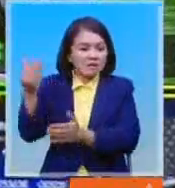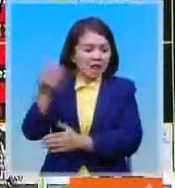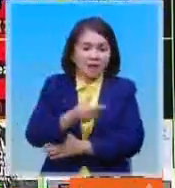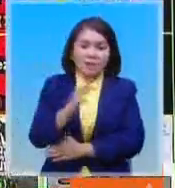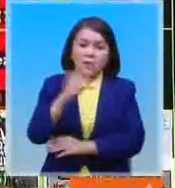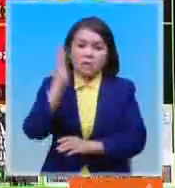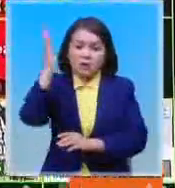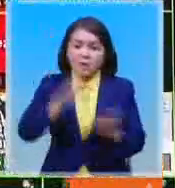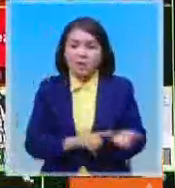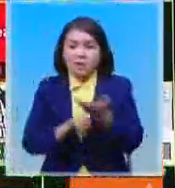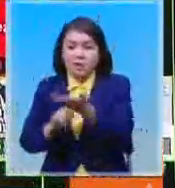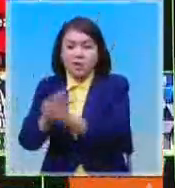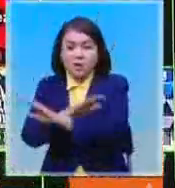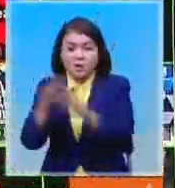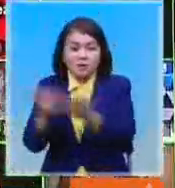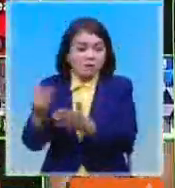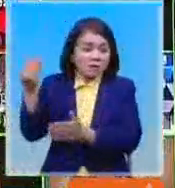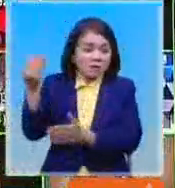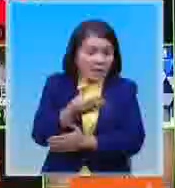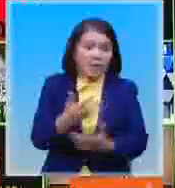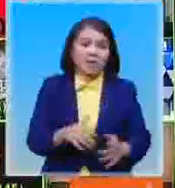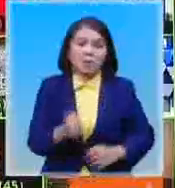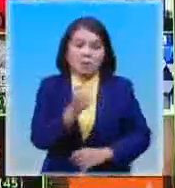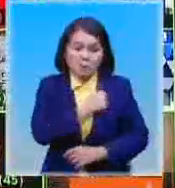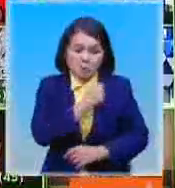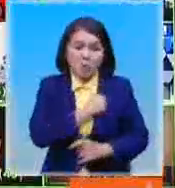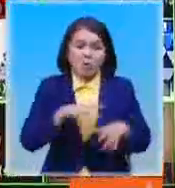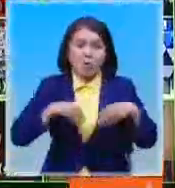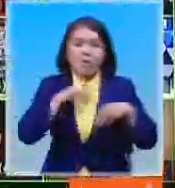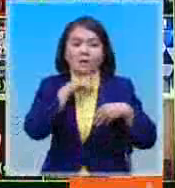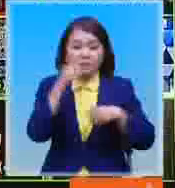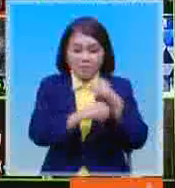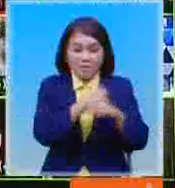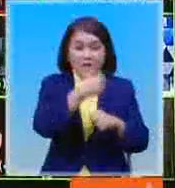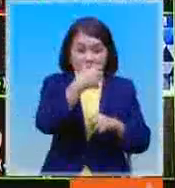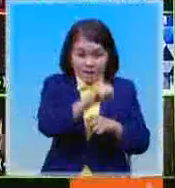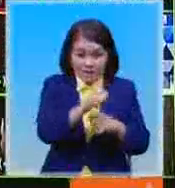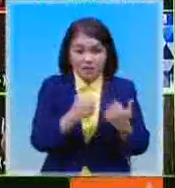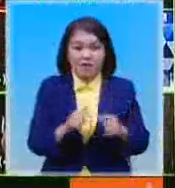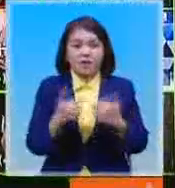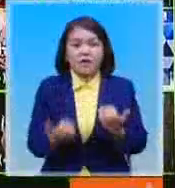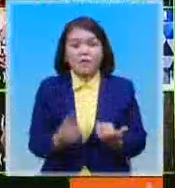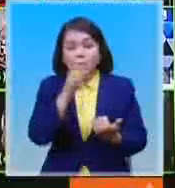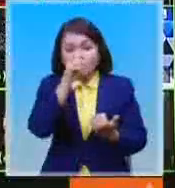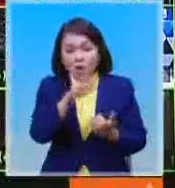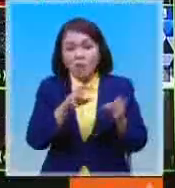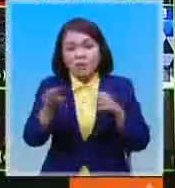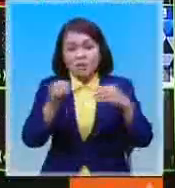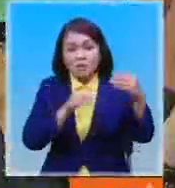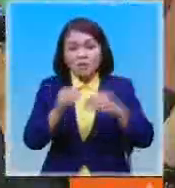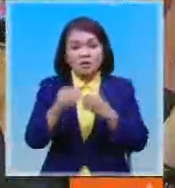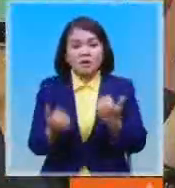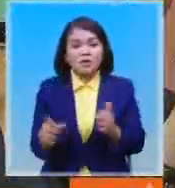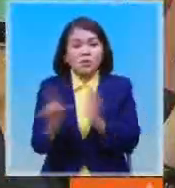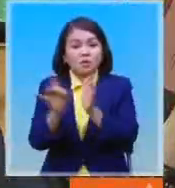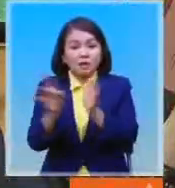ยังต้องแบกต้นทุนต่างๆต่อไปอีก10ปีแม้จะได้รับการยกเว้นค่าใบอนุญาต2งวดสุดท้ายและได้รับเงินสนับสนุนค่าโคร